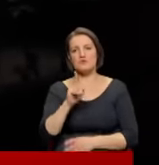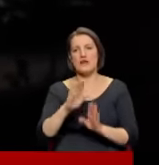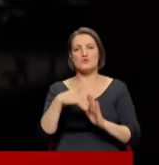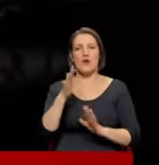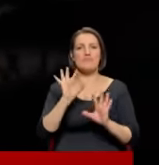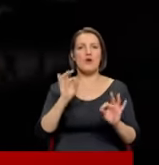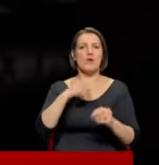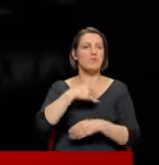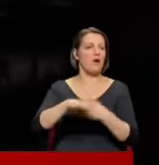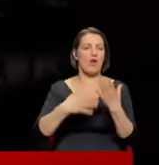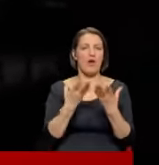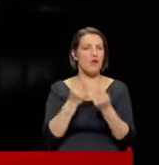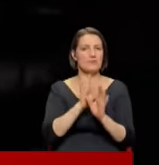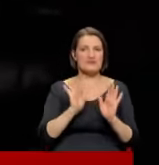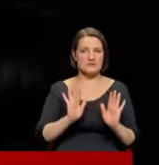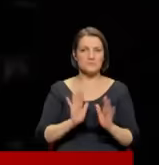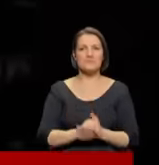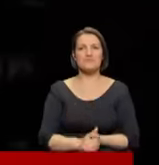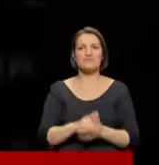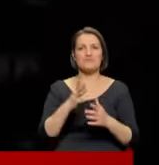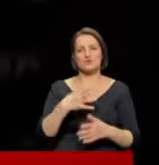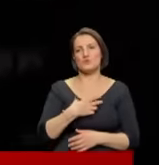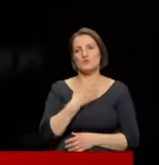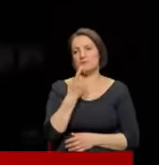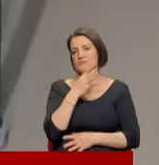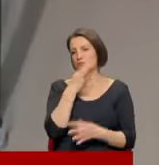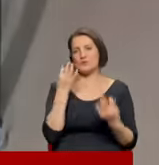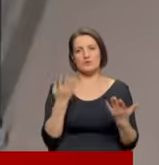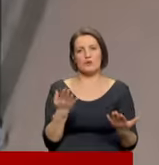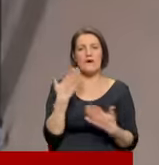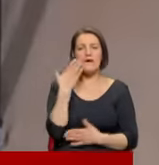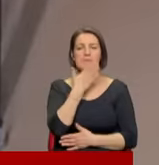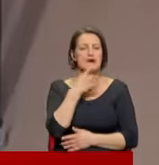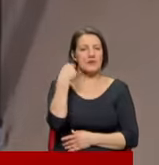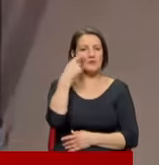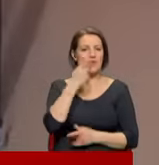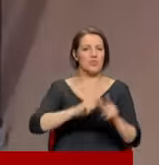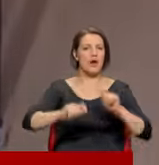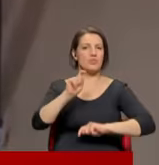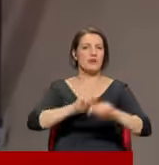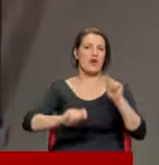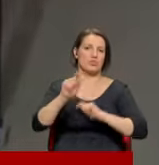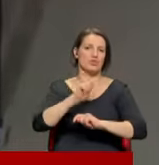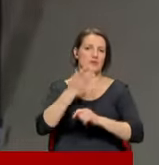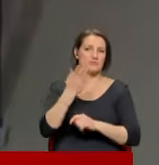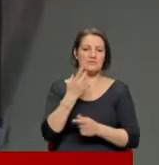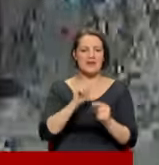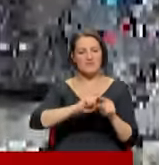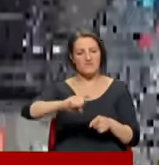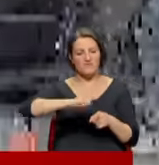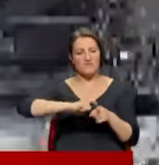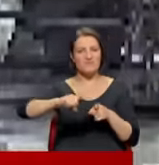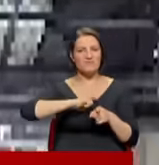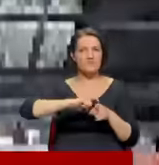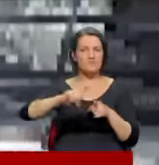sonra böyle bir olaylar yaşanmaz, ihmalkarlık olmaz. Buruk bir mutluluk aslında. Ramazan nedeniyle tadilattaydı gece kulübü. Kaynak işlemi